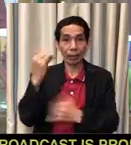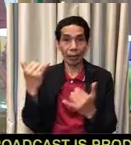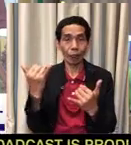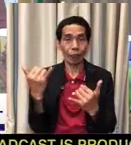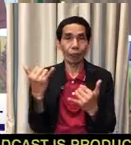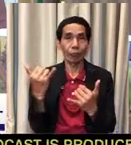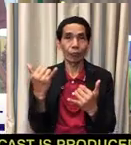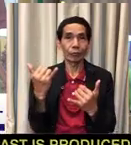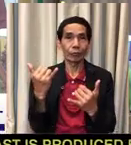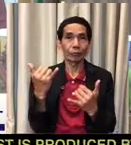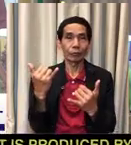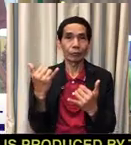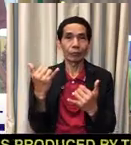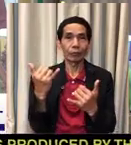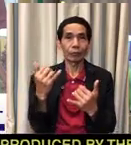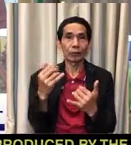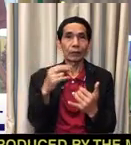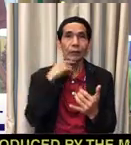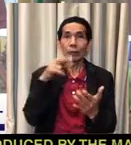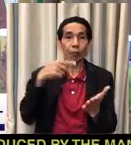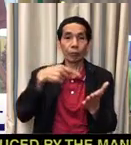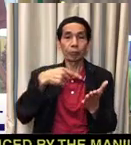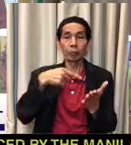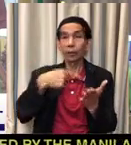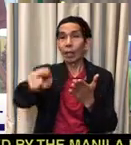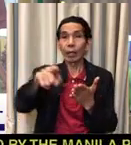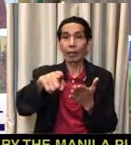Ngayon, hindi mo binayaran.